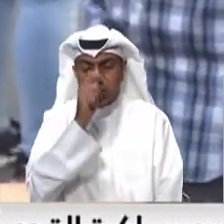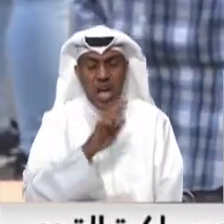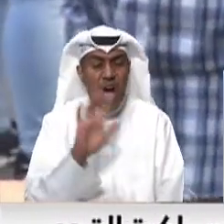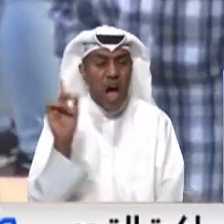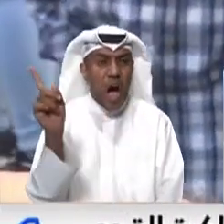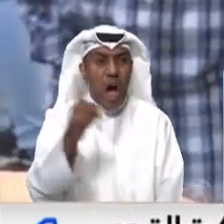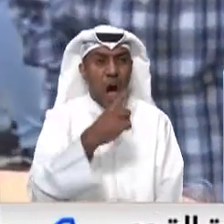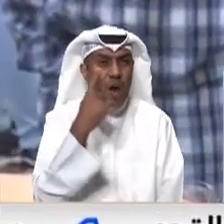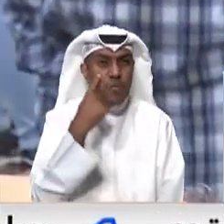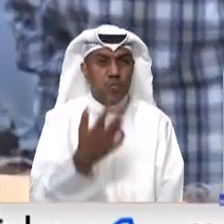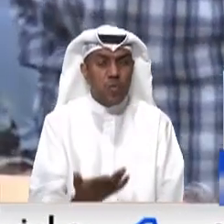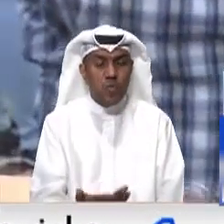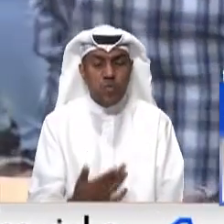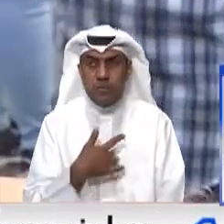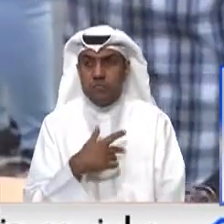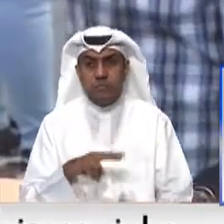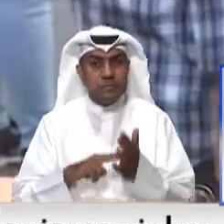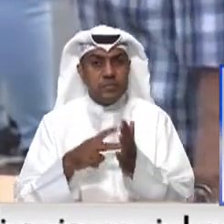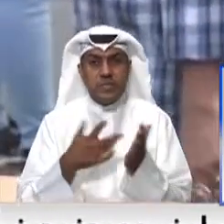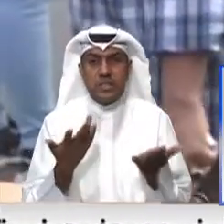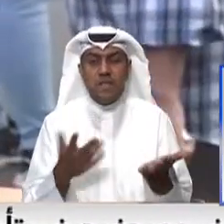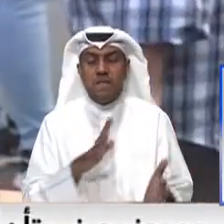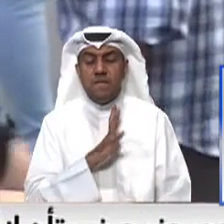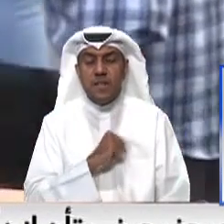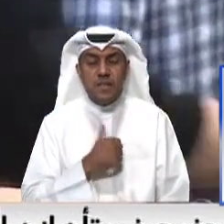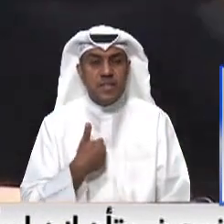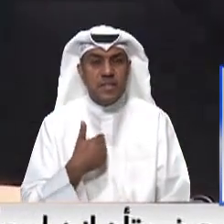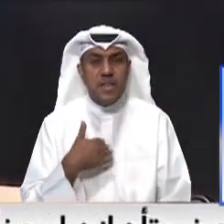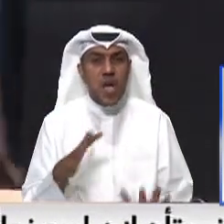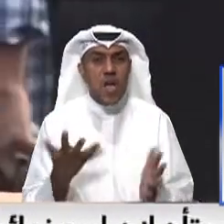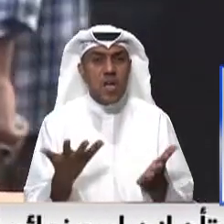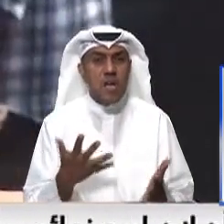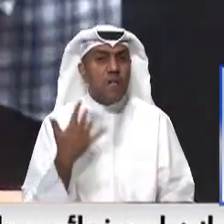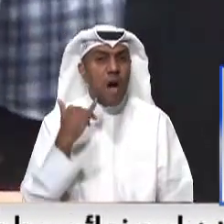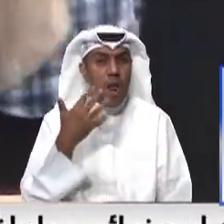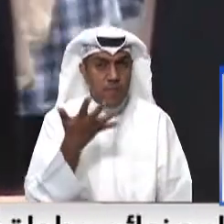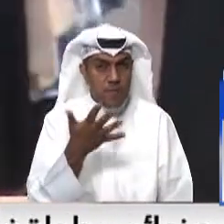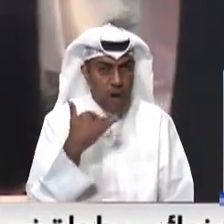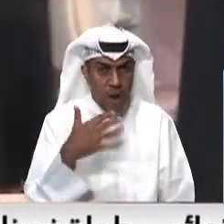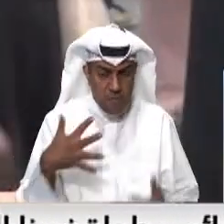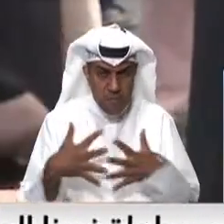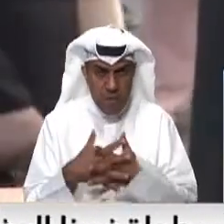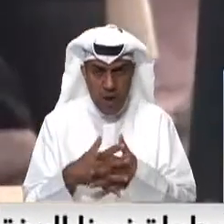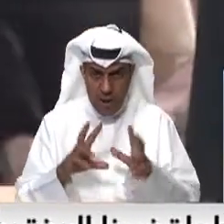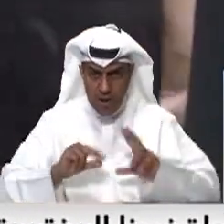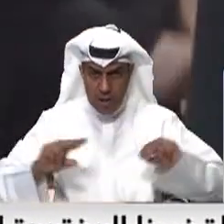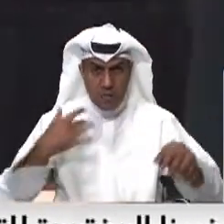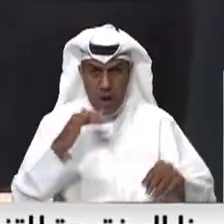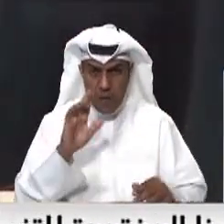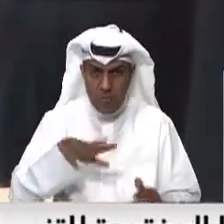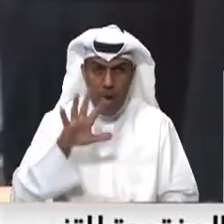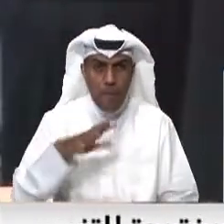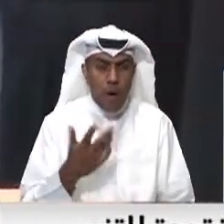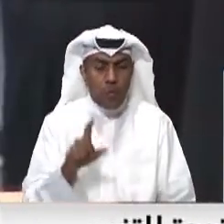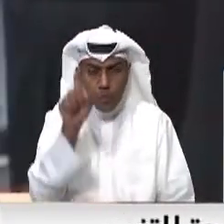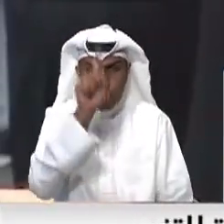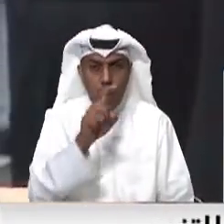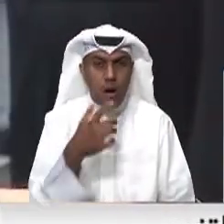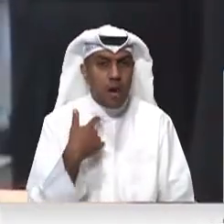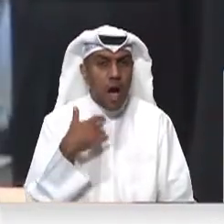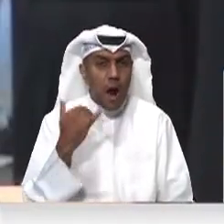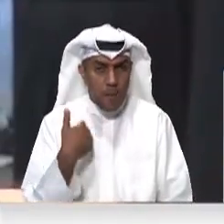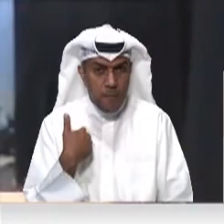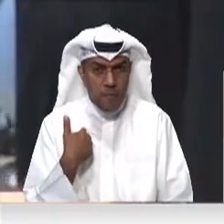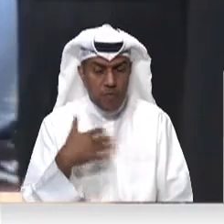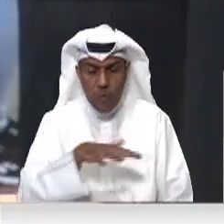العالم بتتفرج. مش عارفة أنا، يعني إحنا فلسطين مش هاي مفروض جزء من الأمة العربية؟ مش جزء من الوطن العربي؟ مش مفروض إنه إذا بتألم حدا